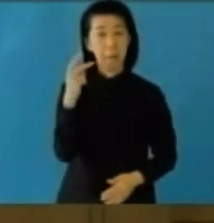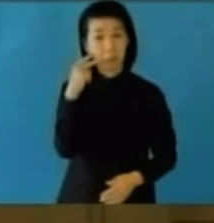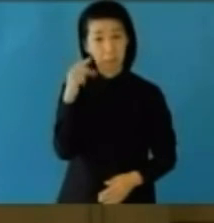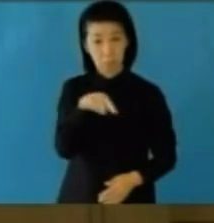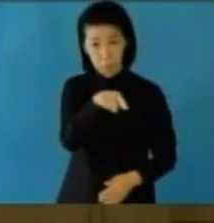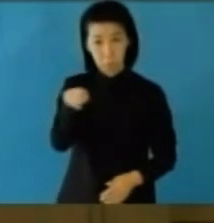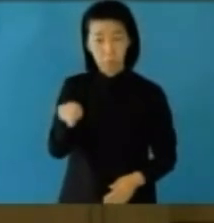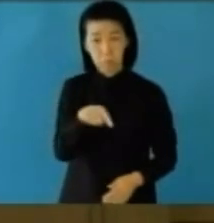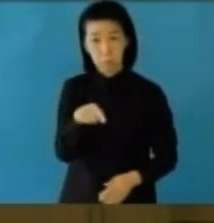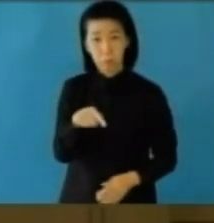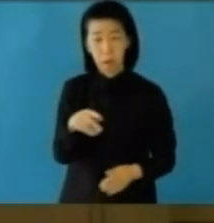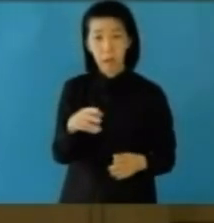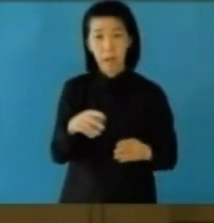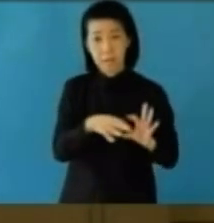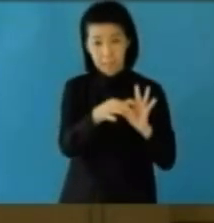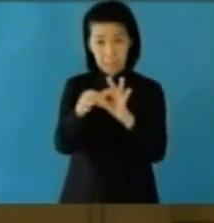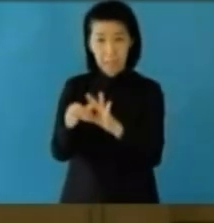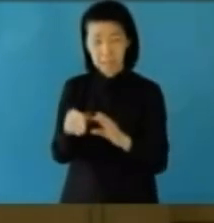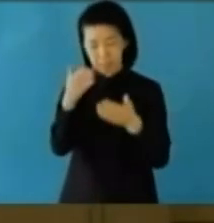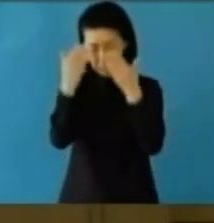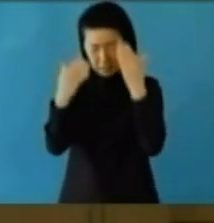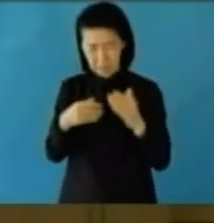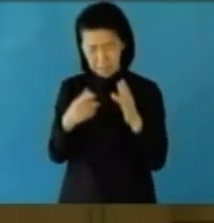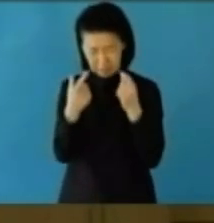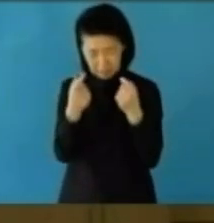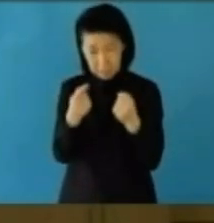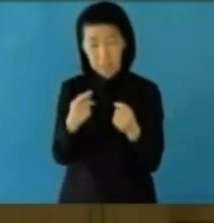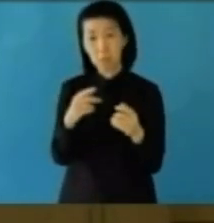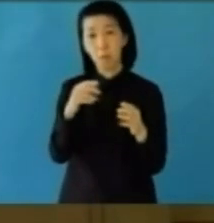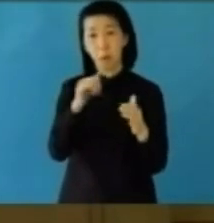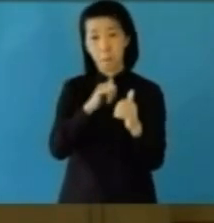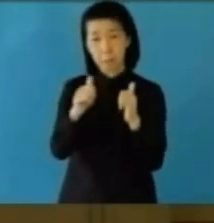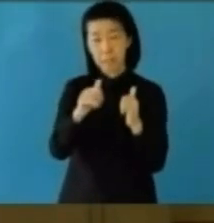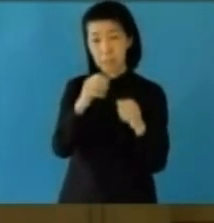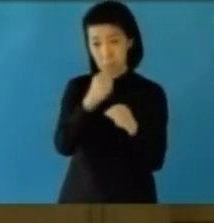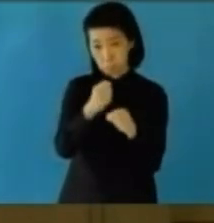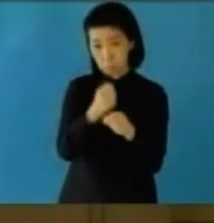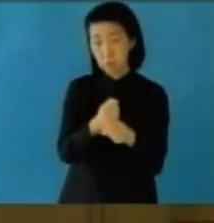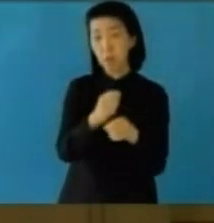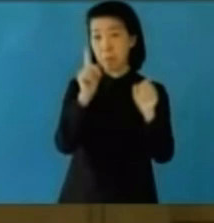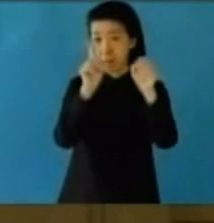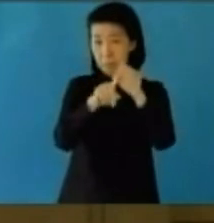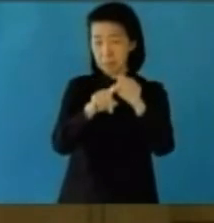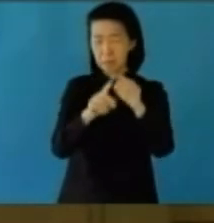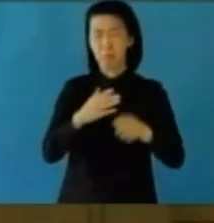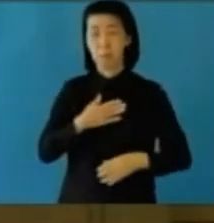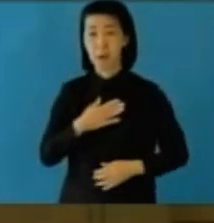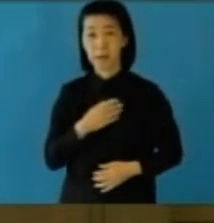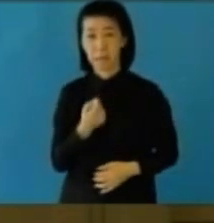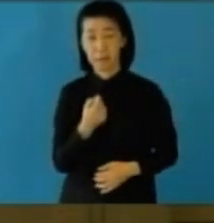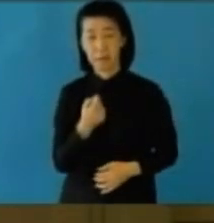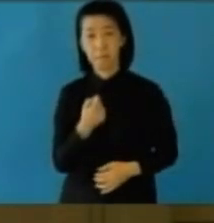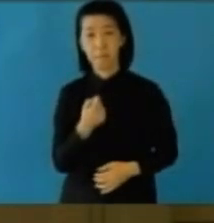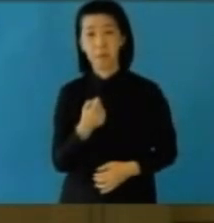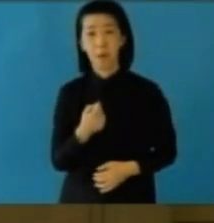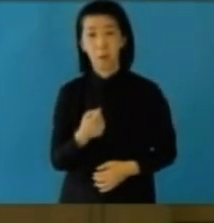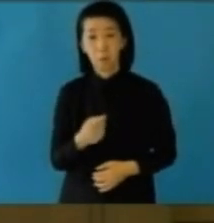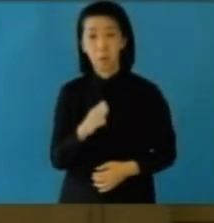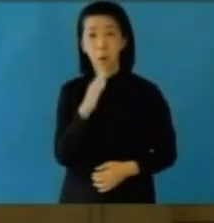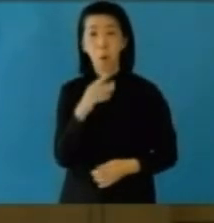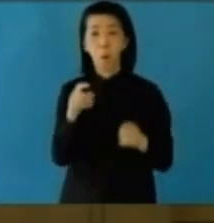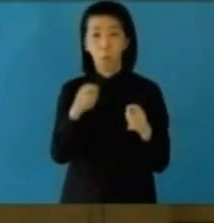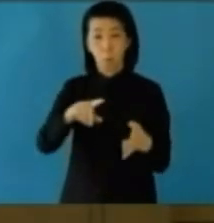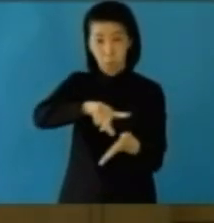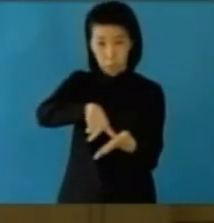ながら、丁寧にしっかりと街づくりを進めていることが、本当に伝わってまいりました。まあ、いずれにしましても、この本校区のまちづくり